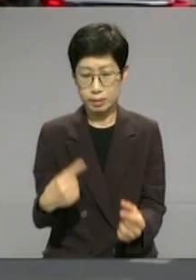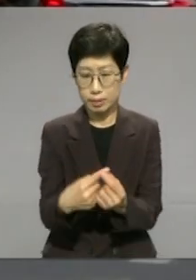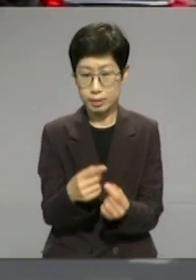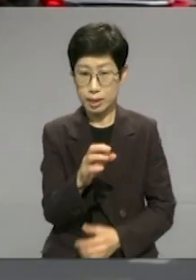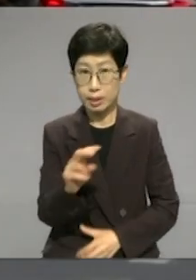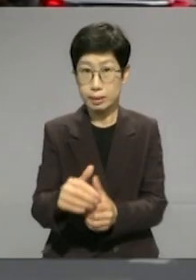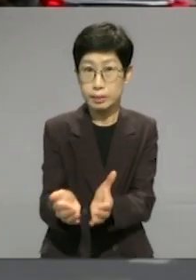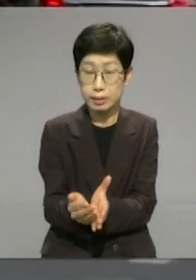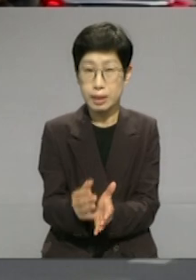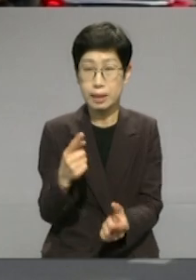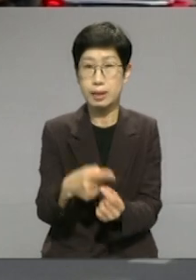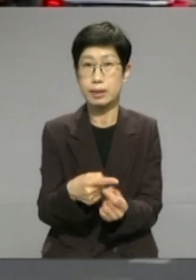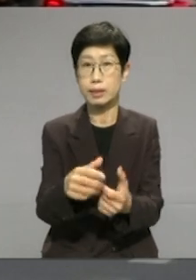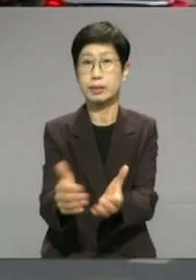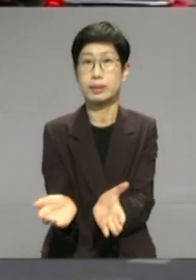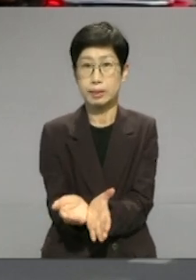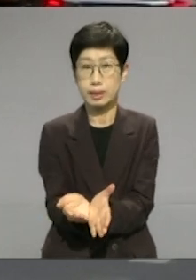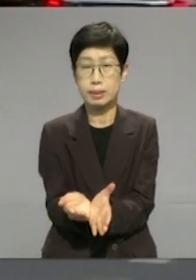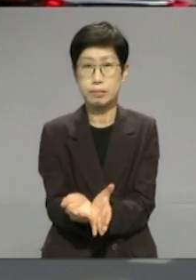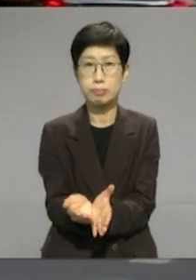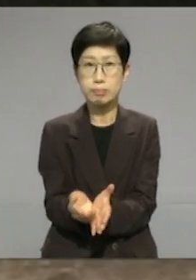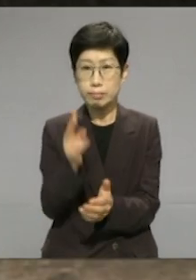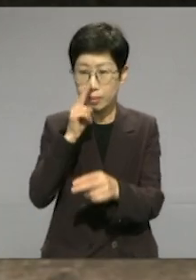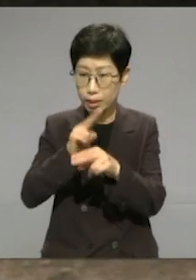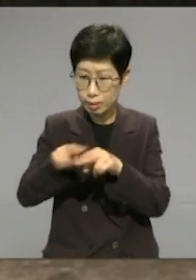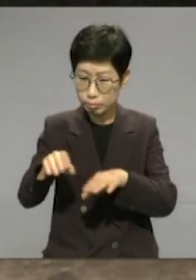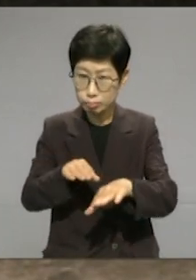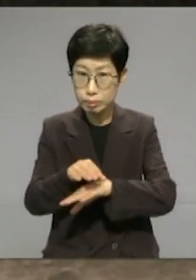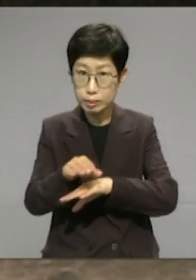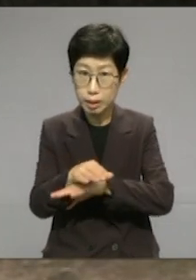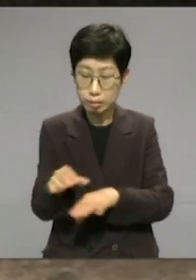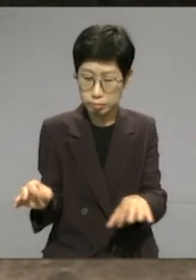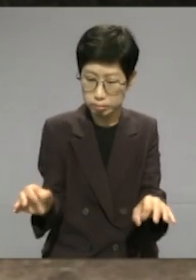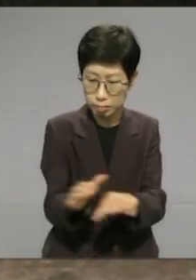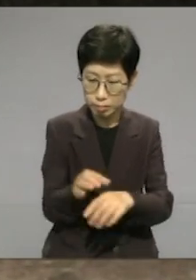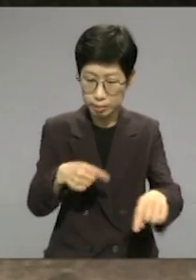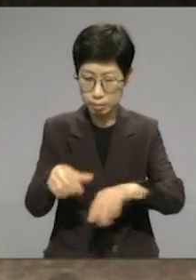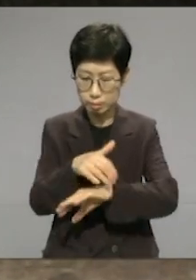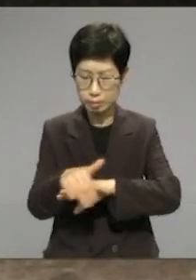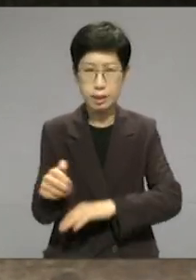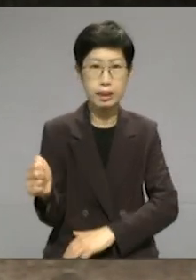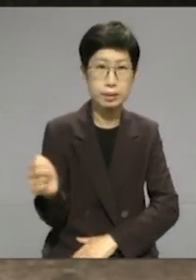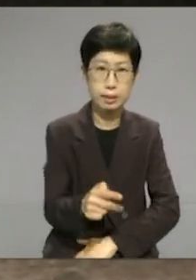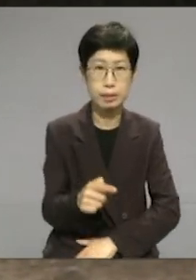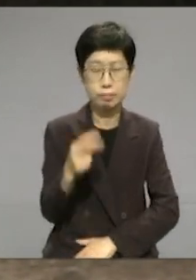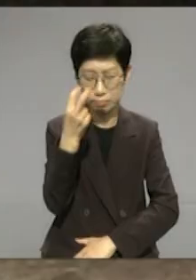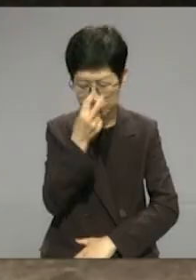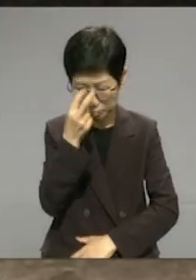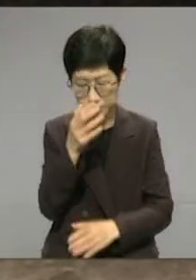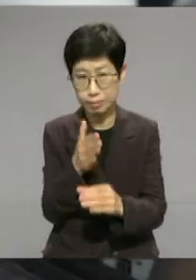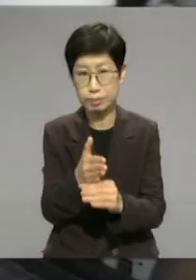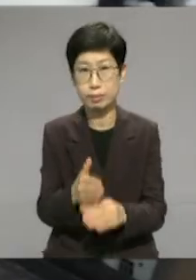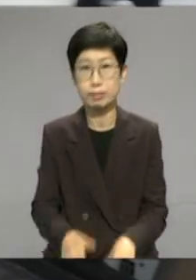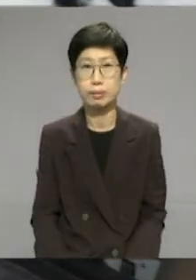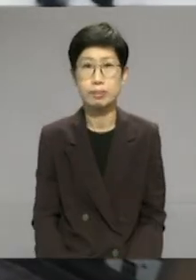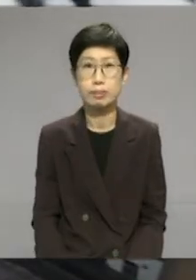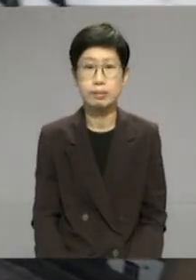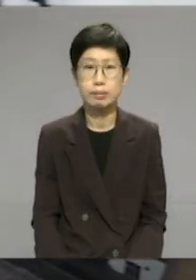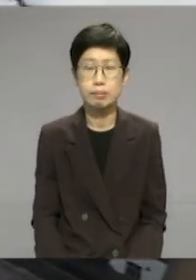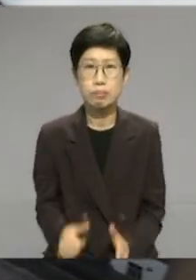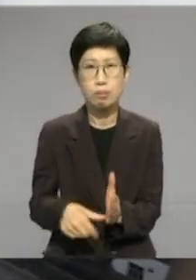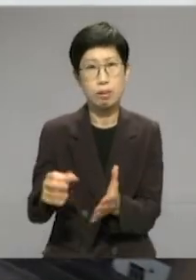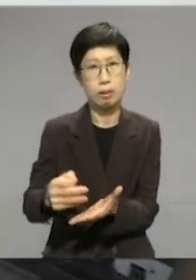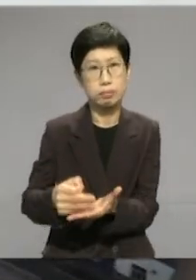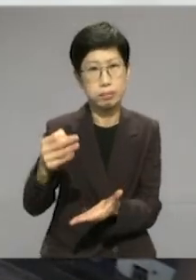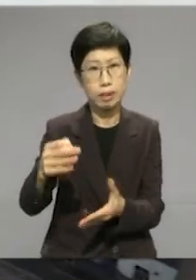제1당인 유럽국민당은 내연기관 자동차 퇴출 정책을 재검토하는 것으로 알려졌습니다.